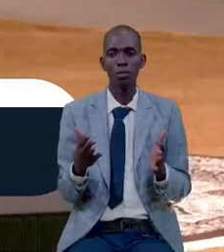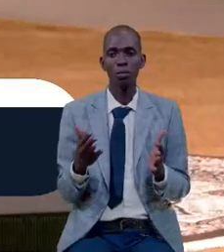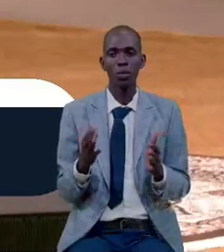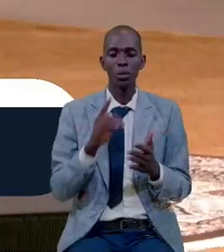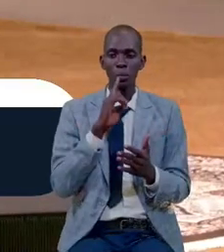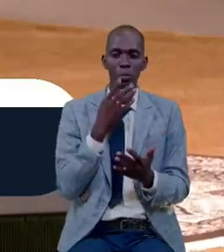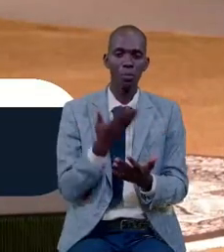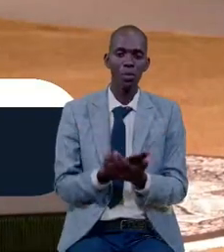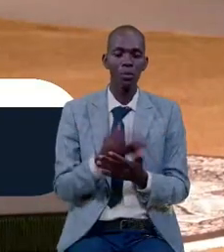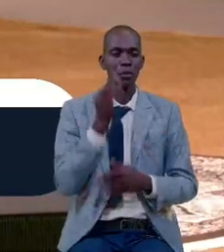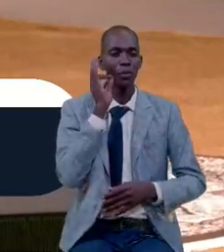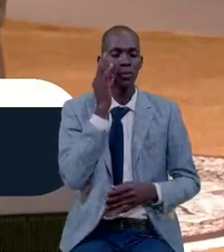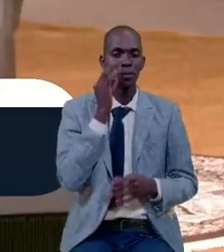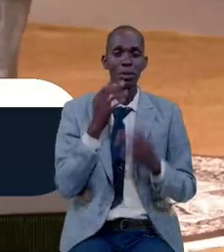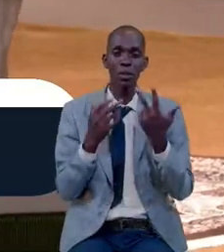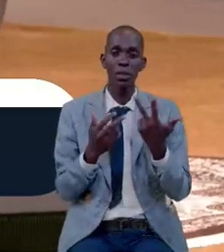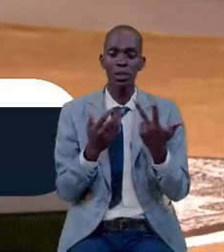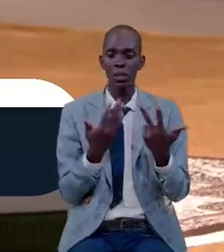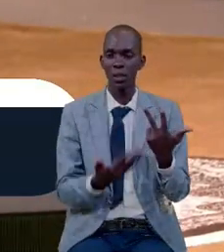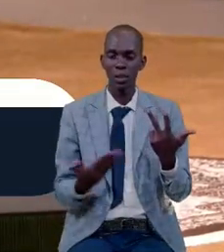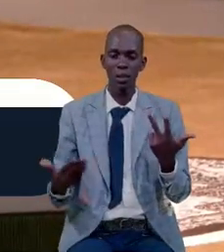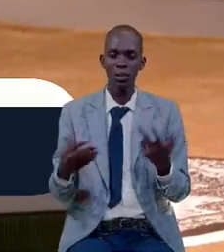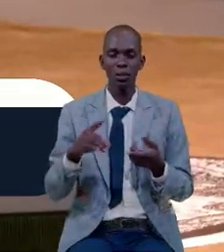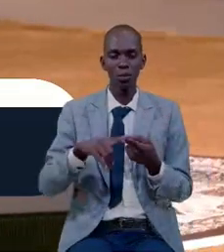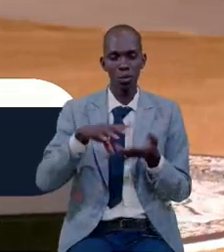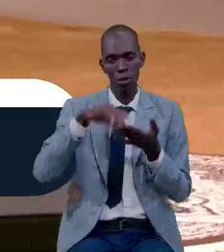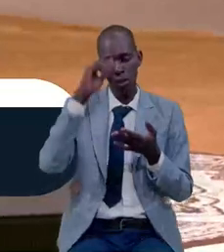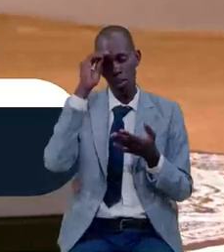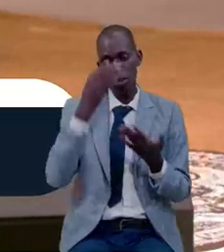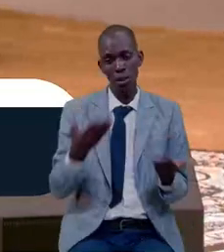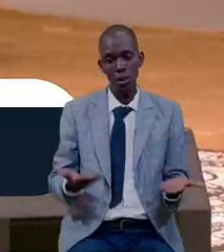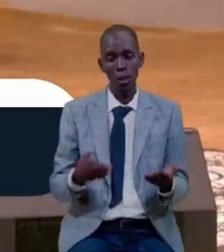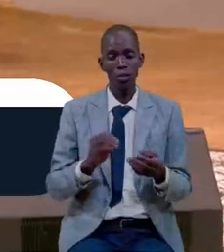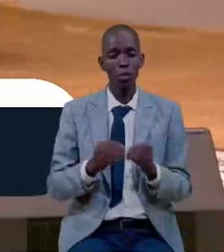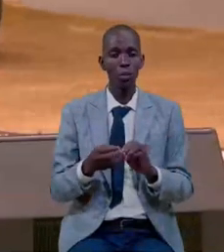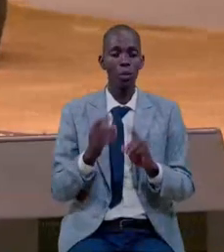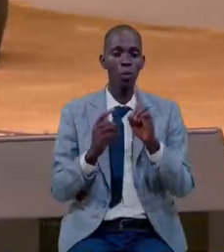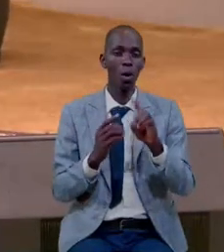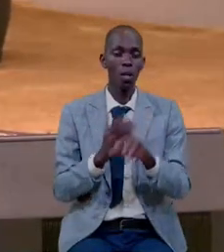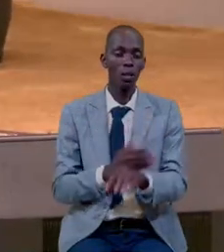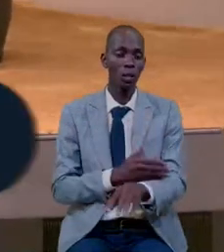évident. Nous allons voir trois sections ici. Première partie.